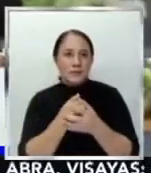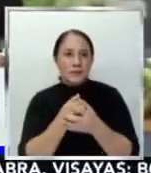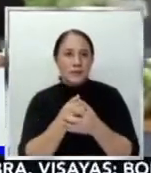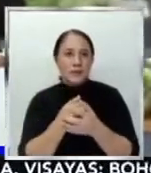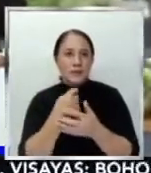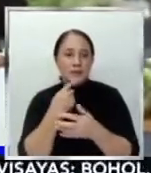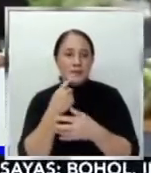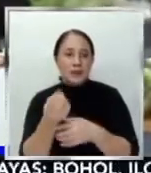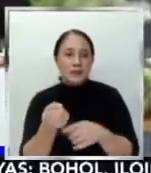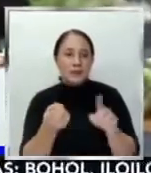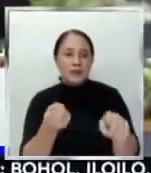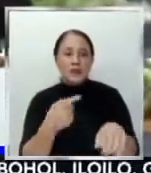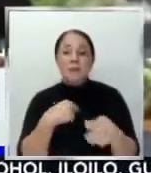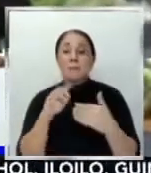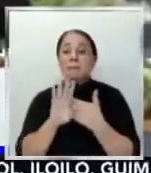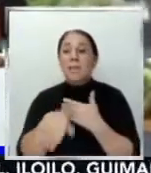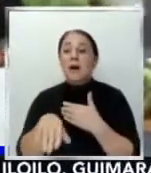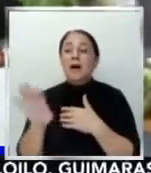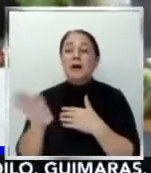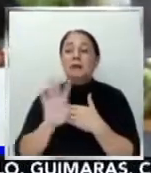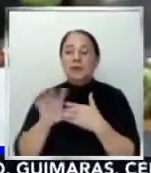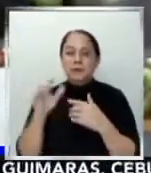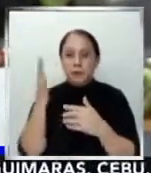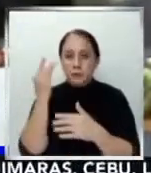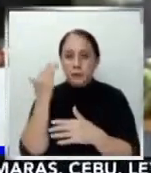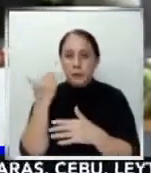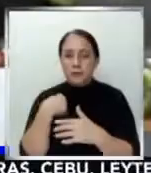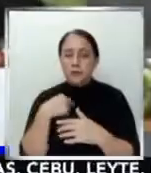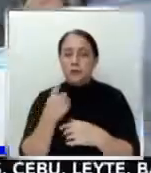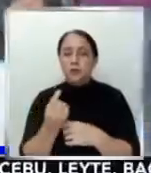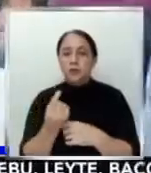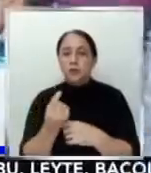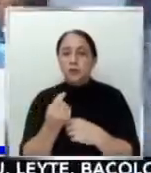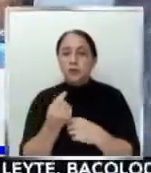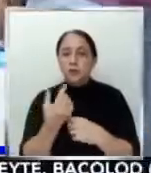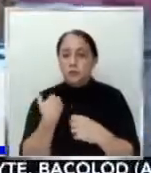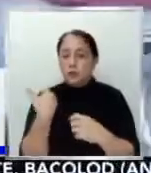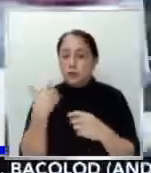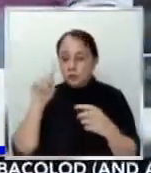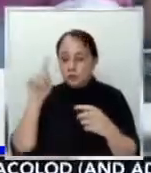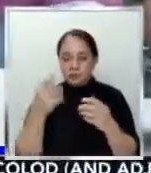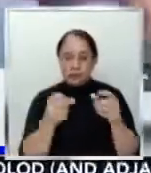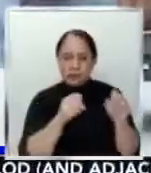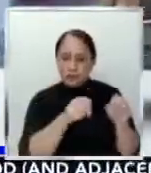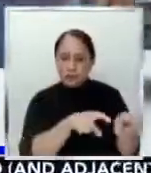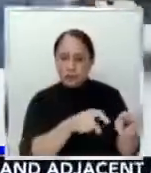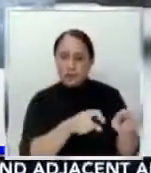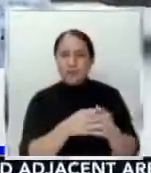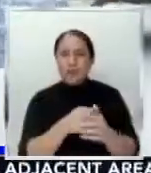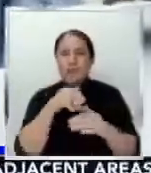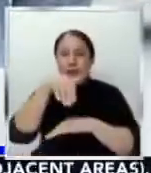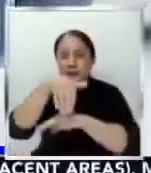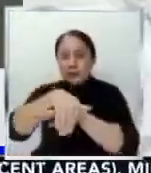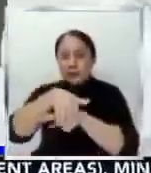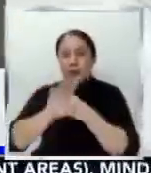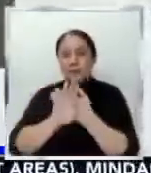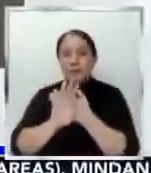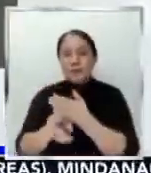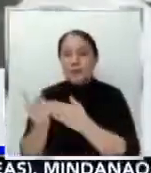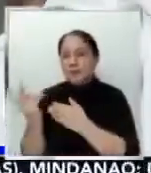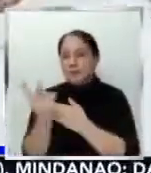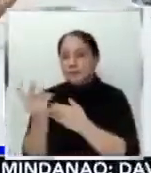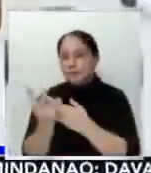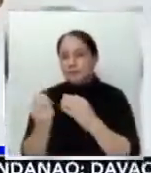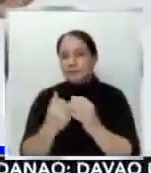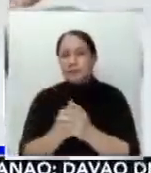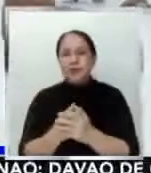Roberto, balik na lang daw po kasi mag-aano pa daw po sila, magtitinda. Kinagabihan, bumalik ang maglolo. Bit-bit